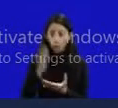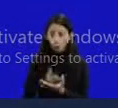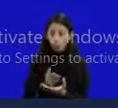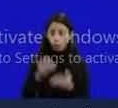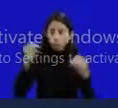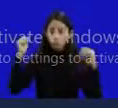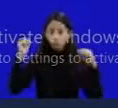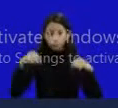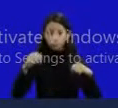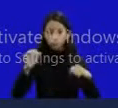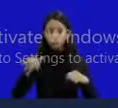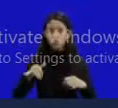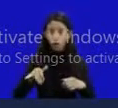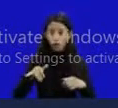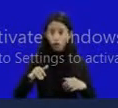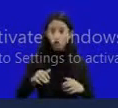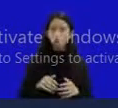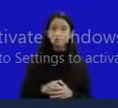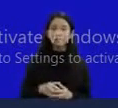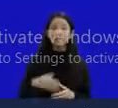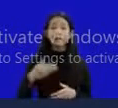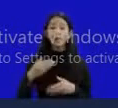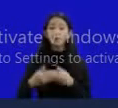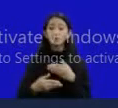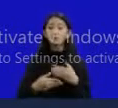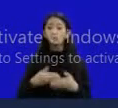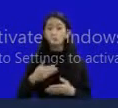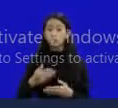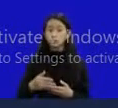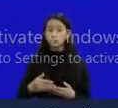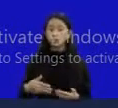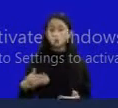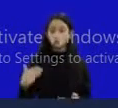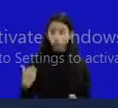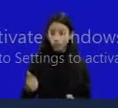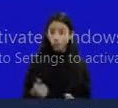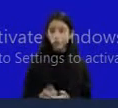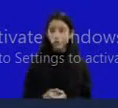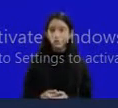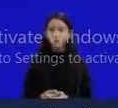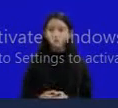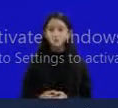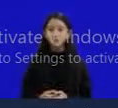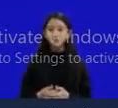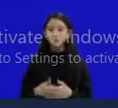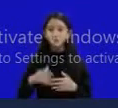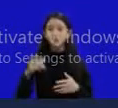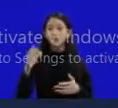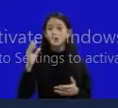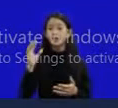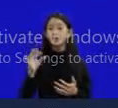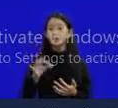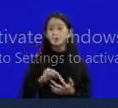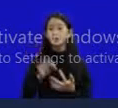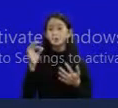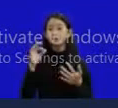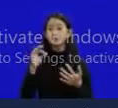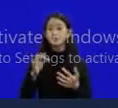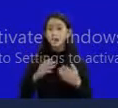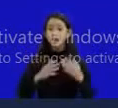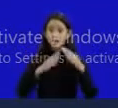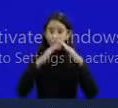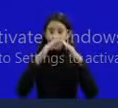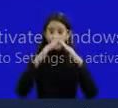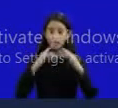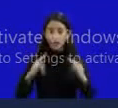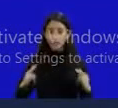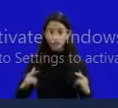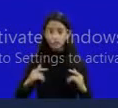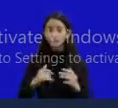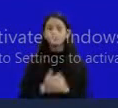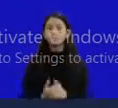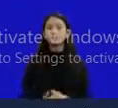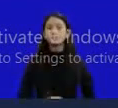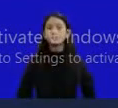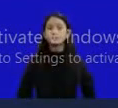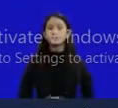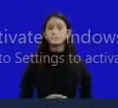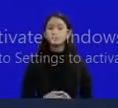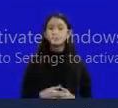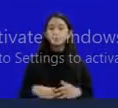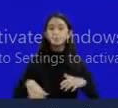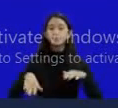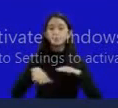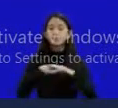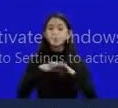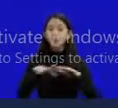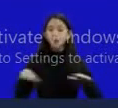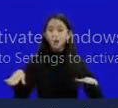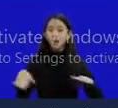eh bertahap kalau mau ini adalah keputusan dari Pemda jadi fleksibilitas ini diberikan berdasarkan evaluasi Pemda terhadap